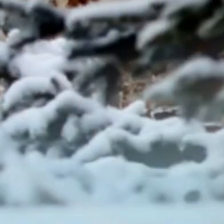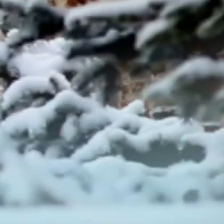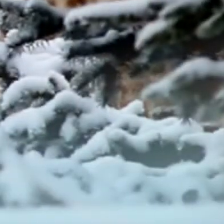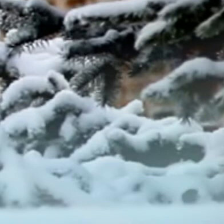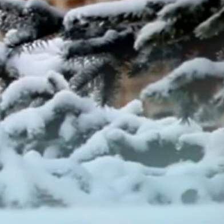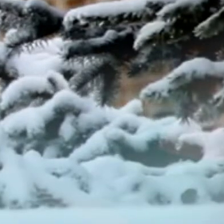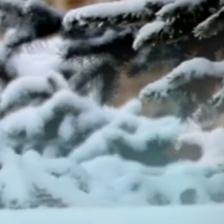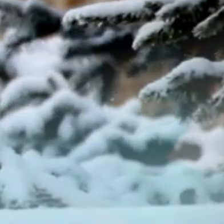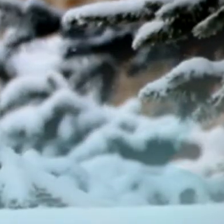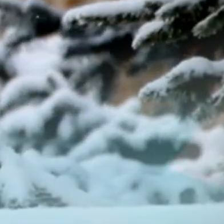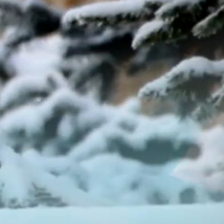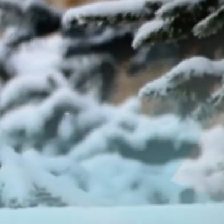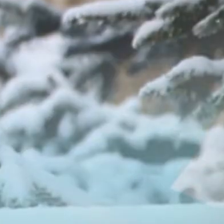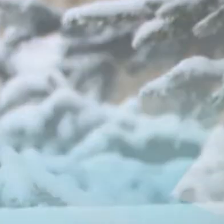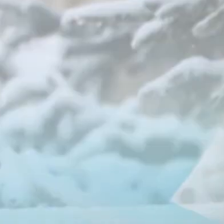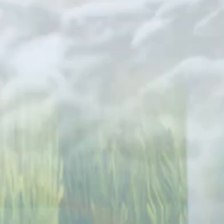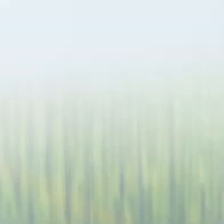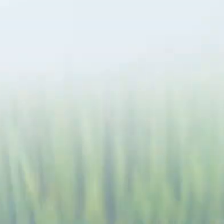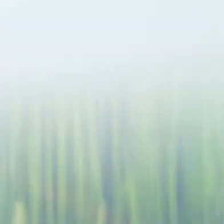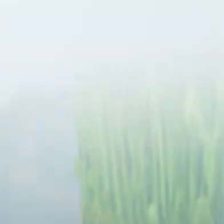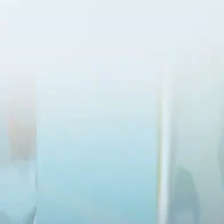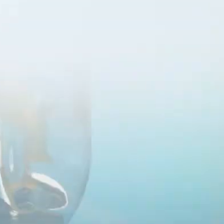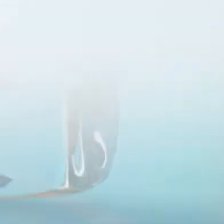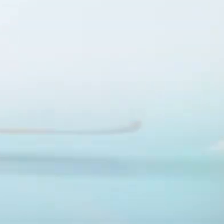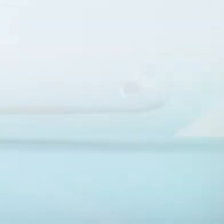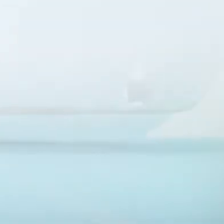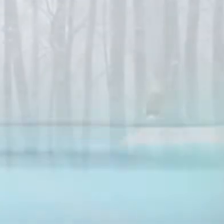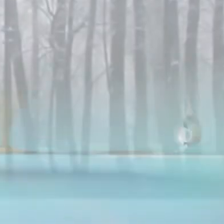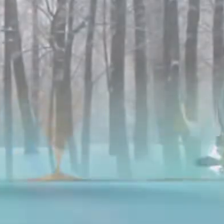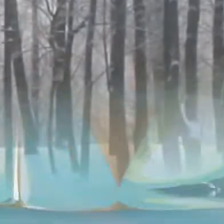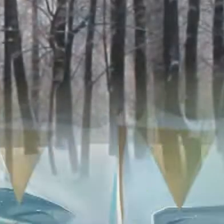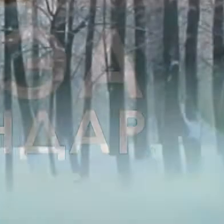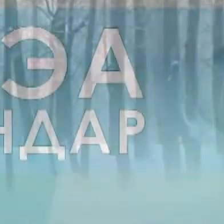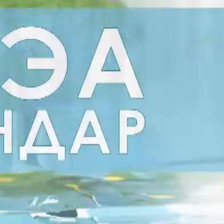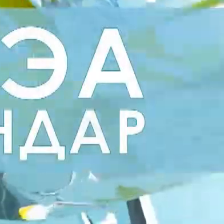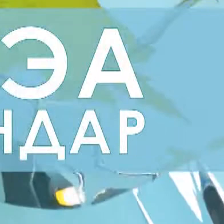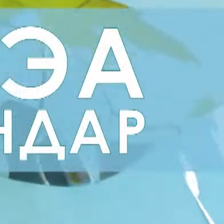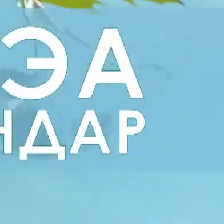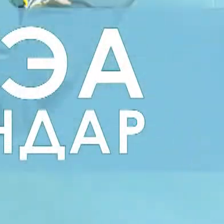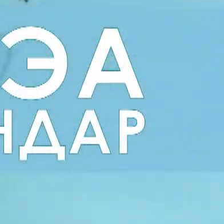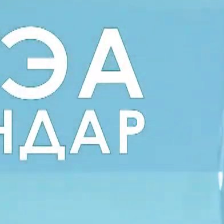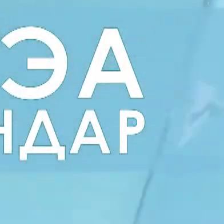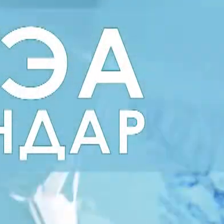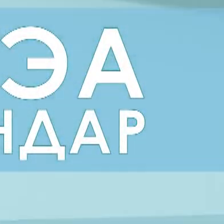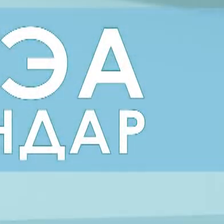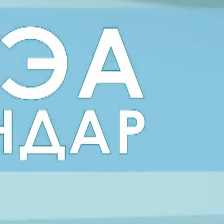аўторкам павялічыцца на 2 хвіліны і складзе 7 гадзін 54 хвіліны.